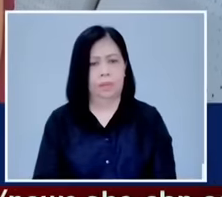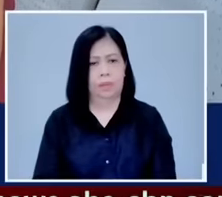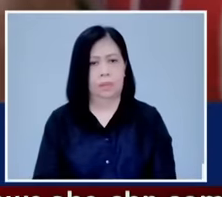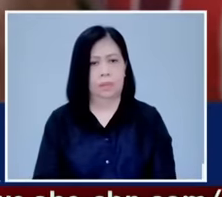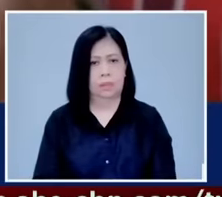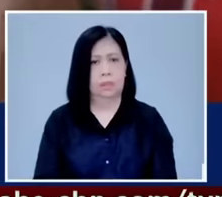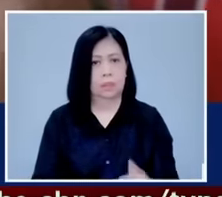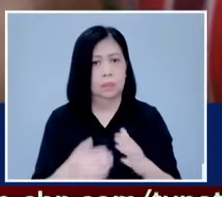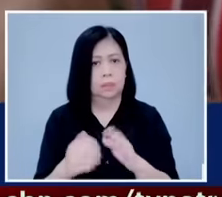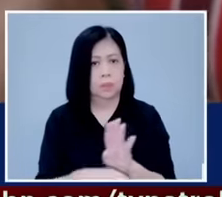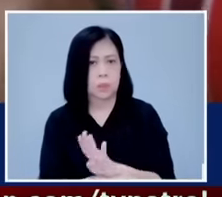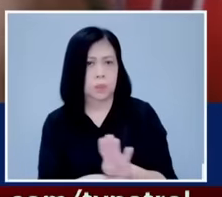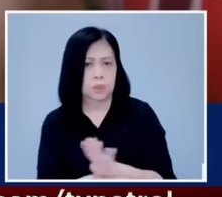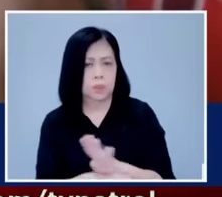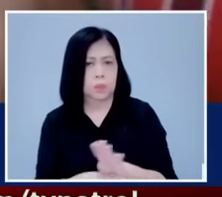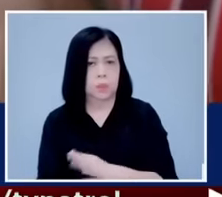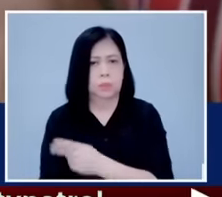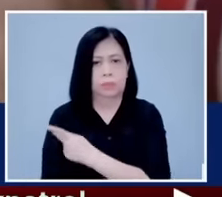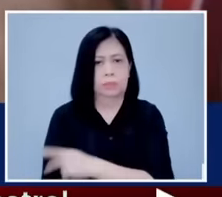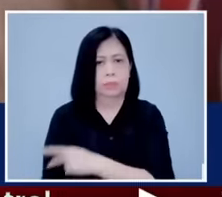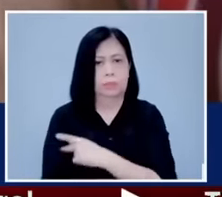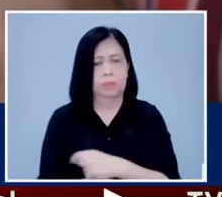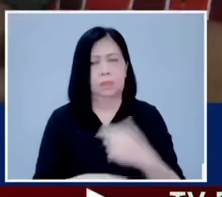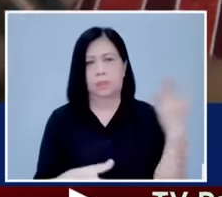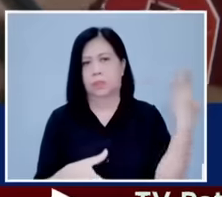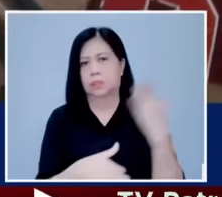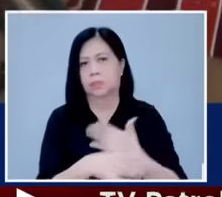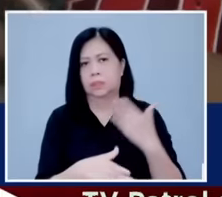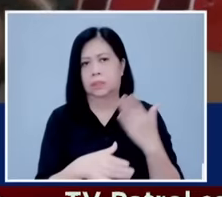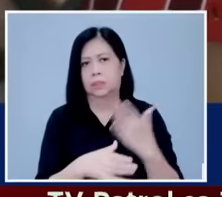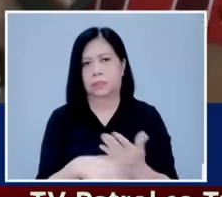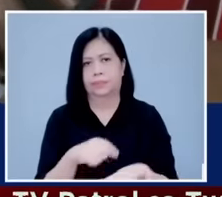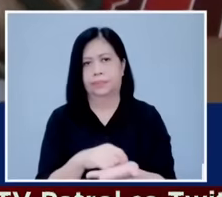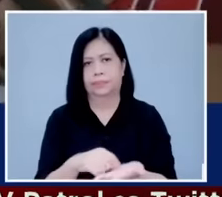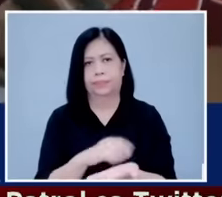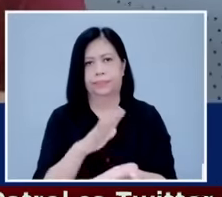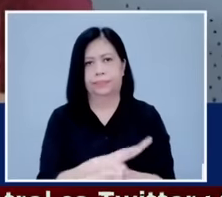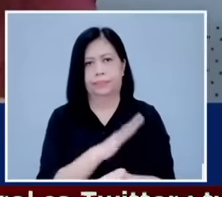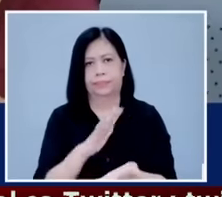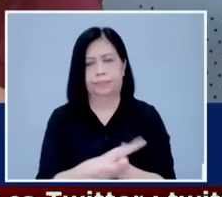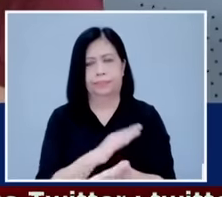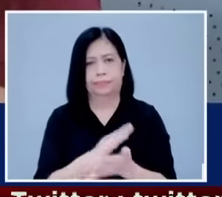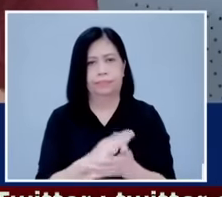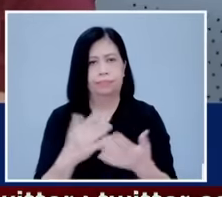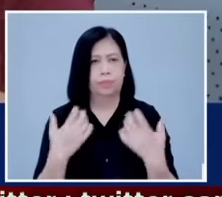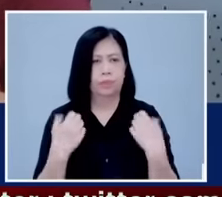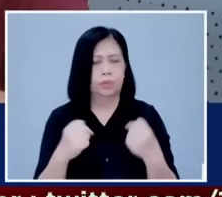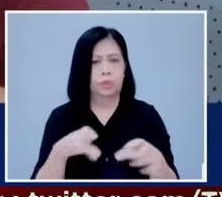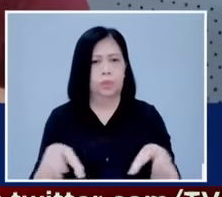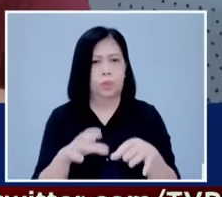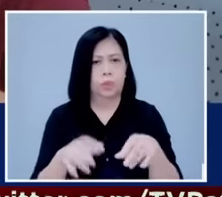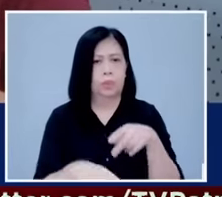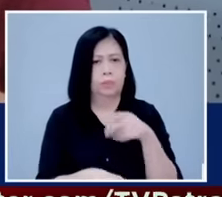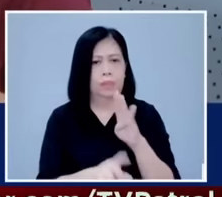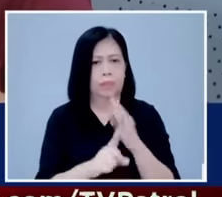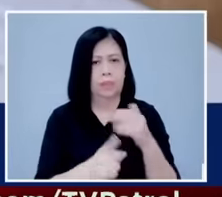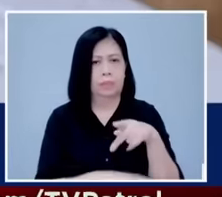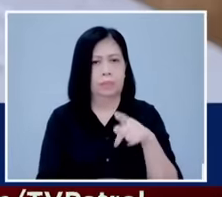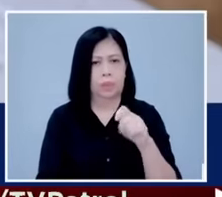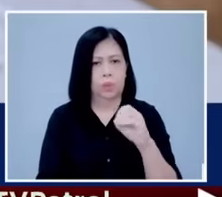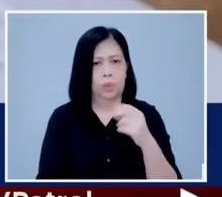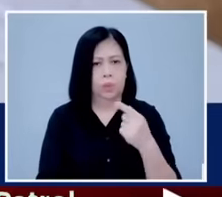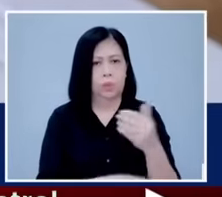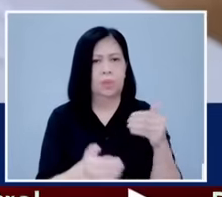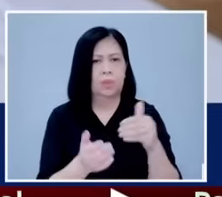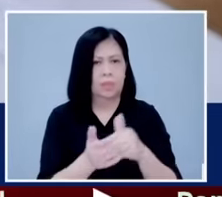Imbis na abala sa mga pasyente, abala sa pagsusulat sa papel ang mga health worker ng Barangay Pitogo ng panibagong health center